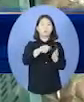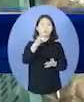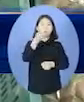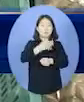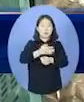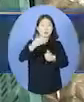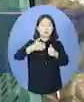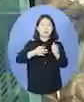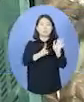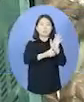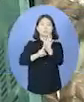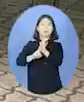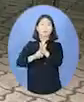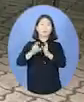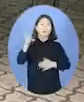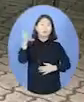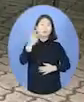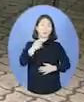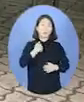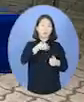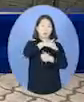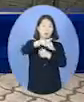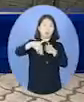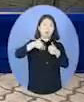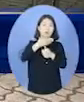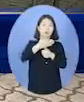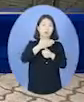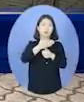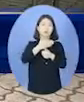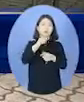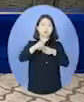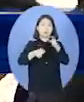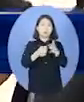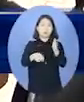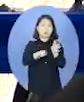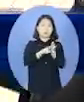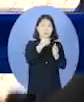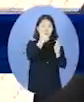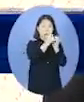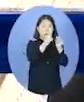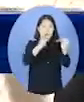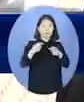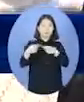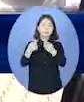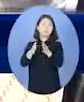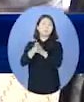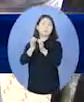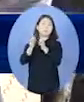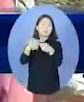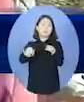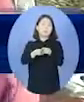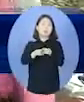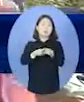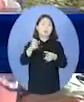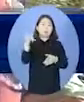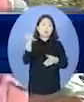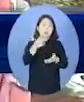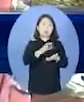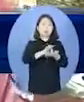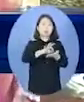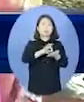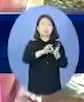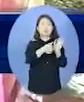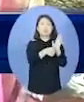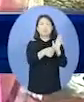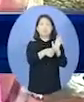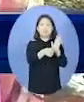촉진을 홍보했습니다. 이 밖에도 친환경 녹색 생활 실천을 위해 수강생과 참가 시민들을 대상으로